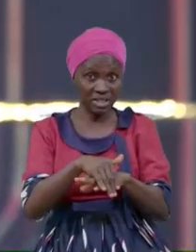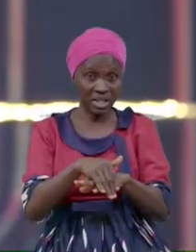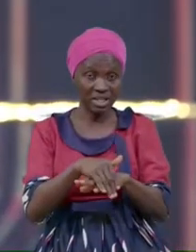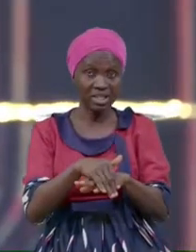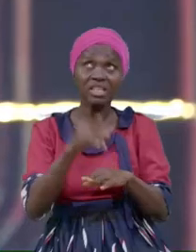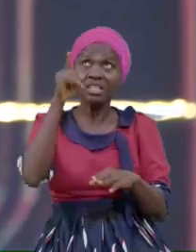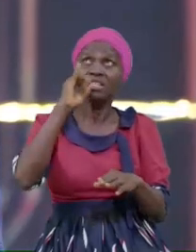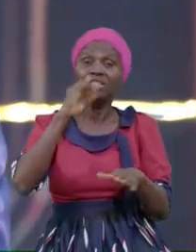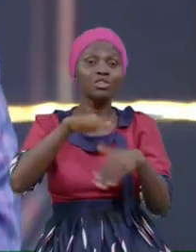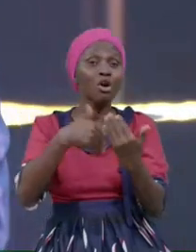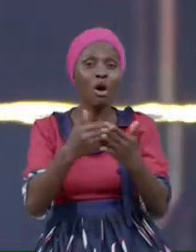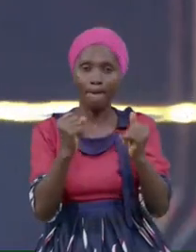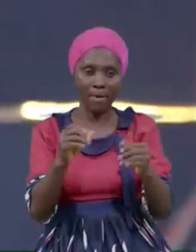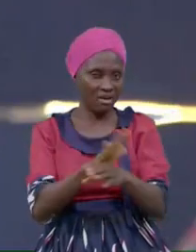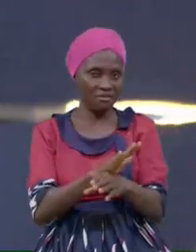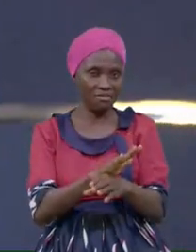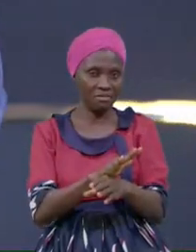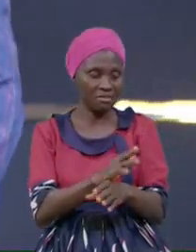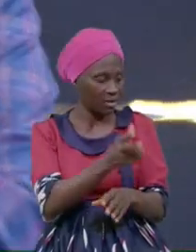qui est tout-puissant.